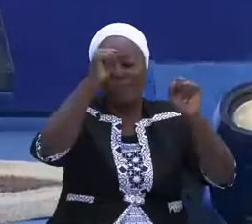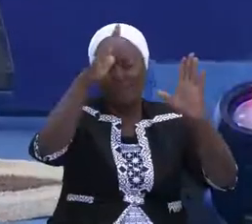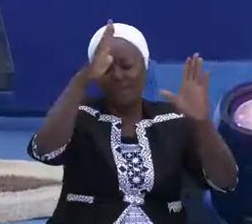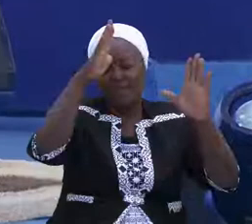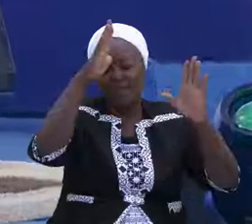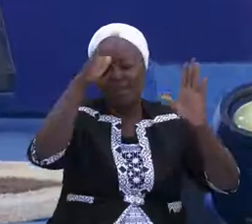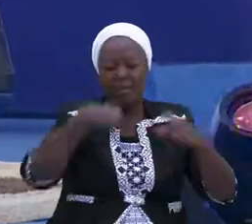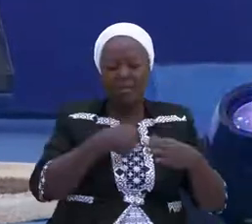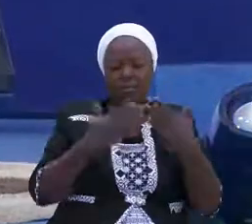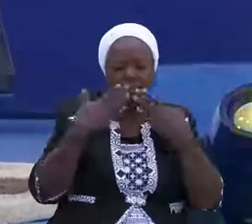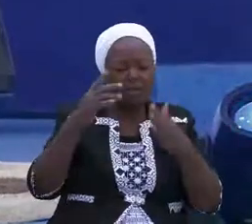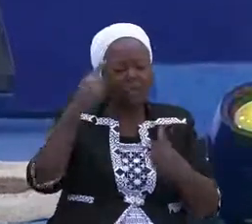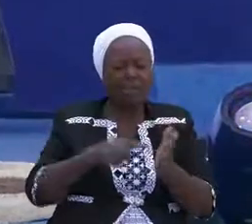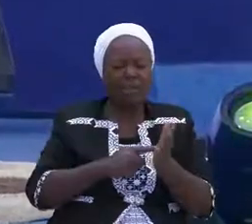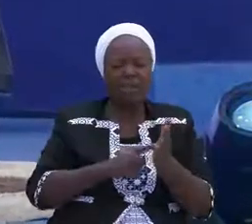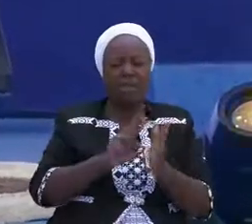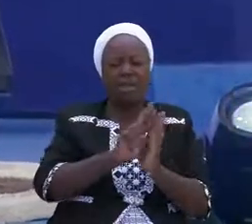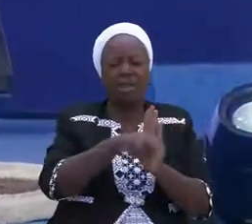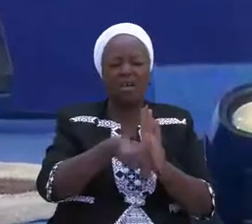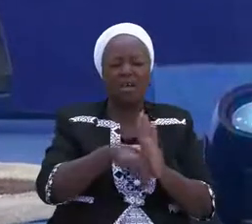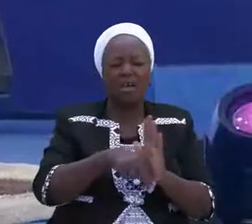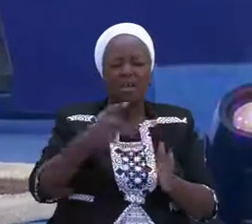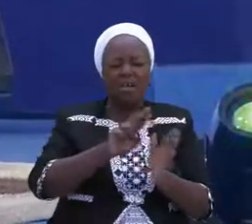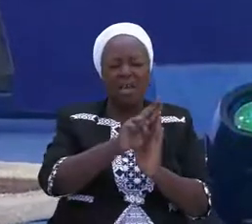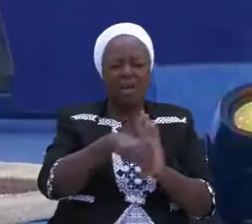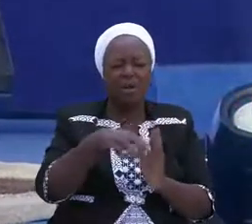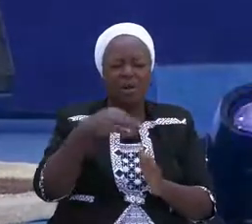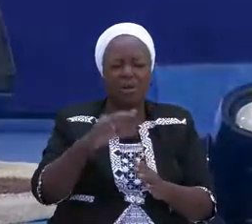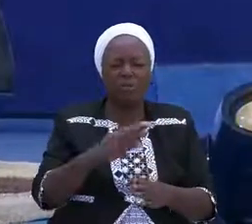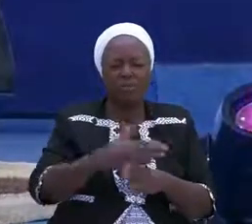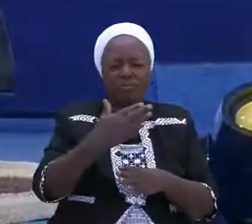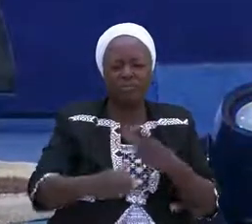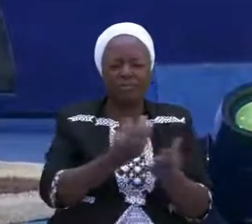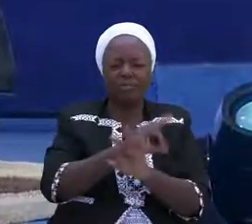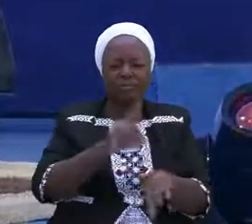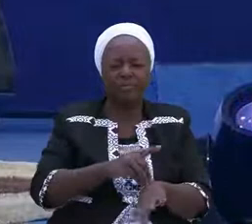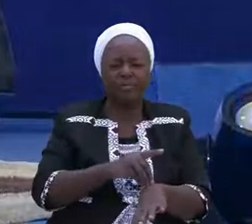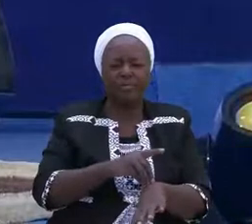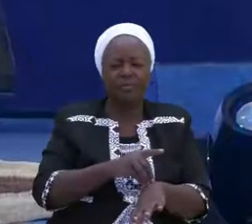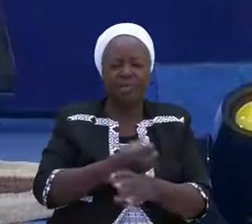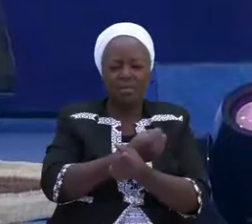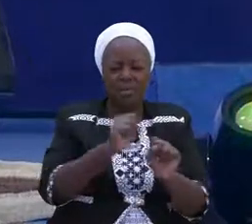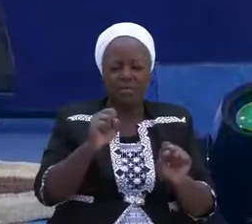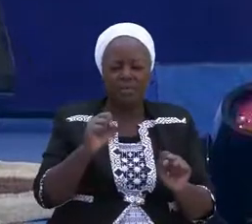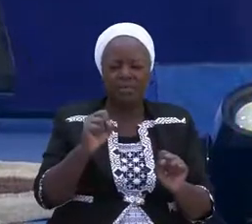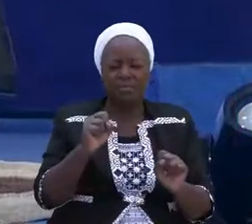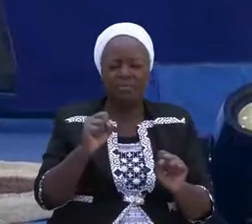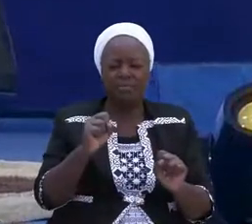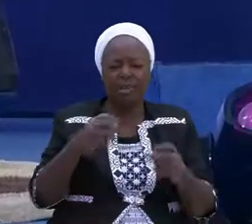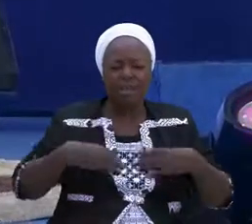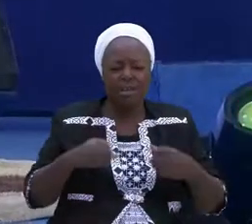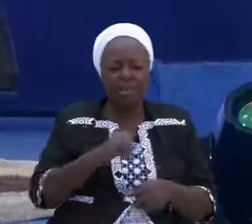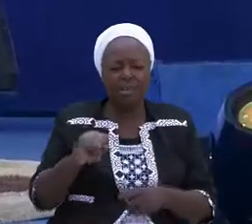Père, nous te remercions pour cette heure. L'heure de la liberté totale, le salut,